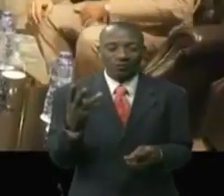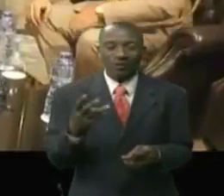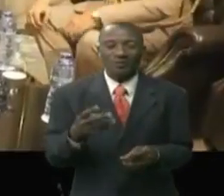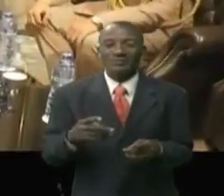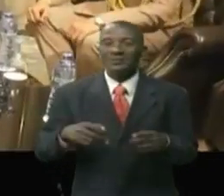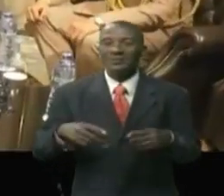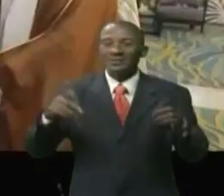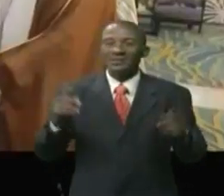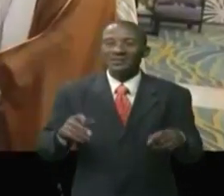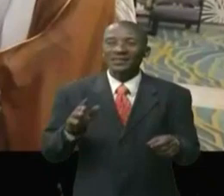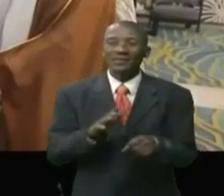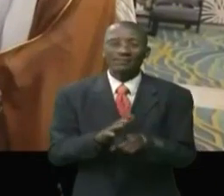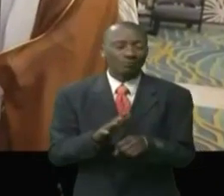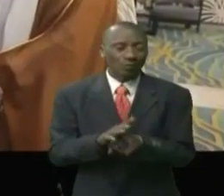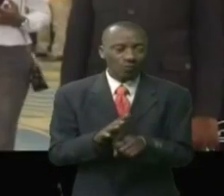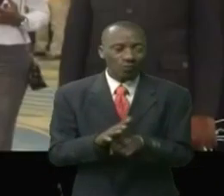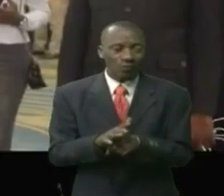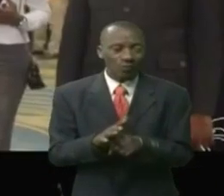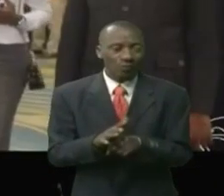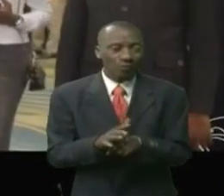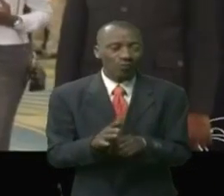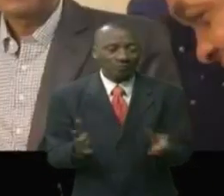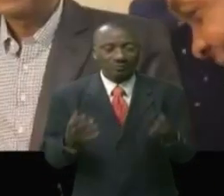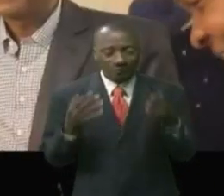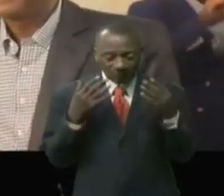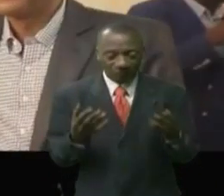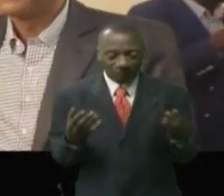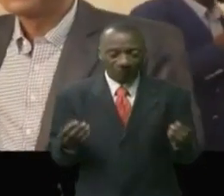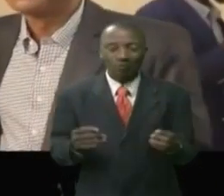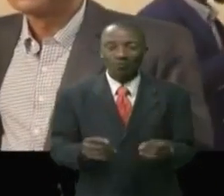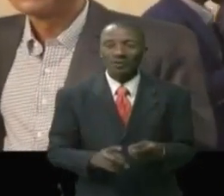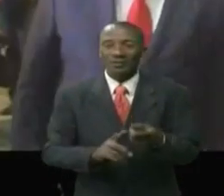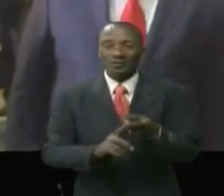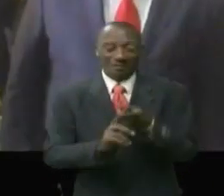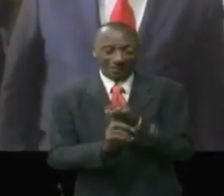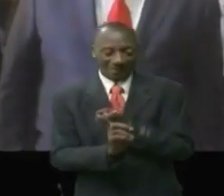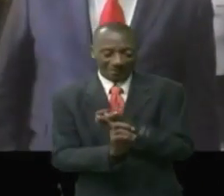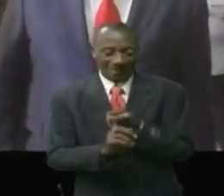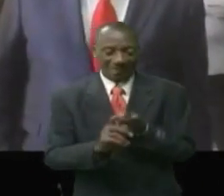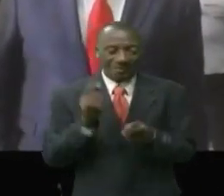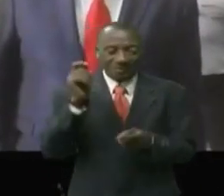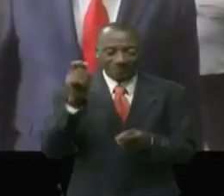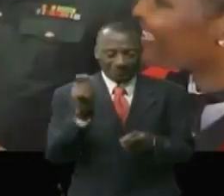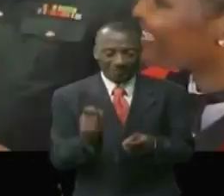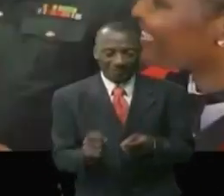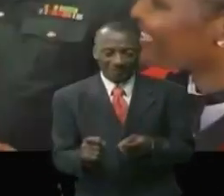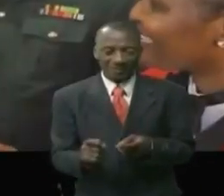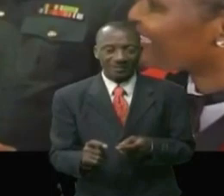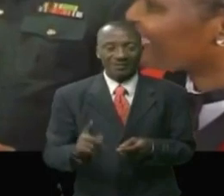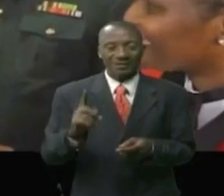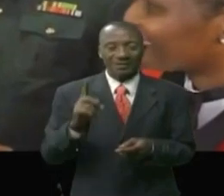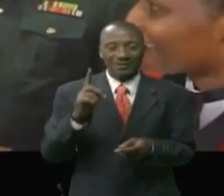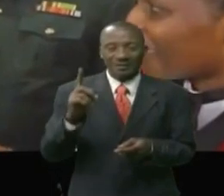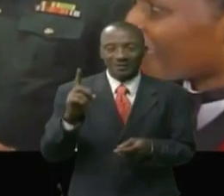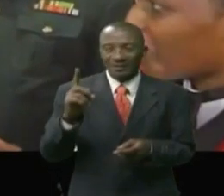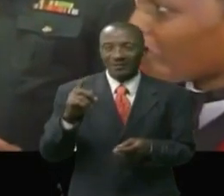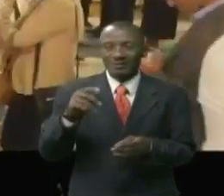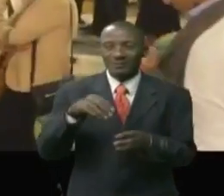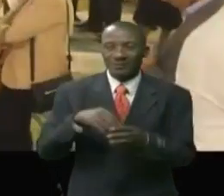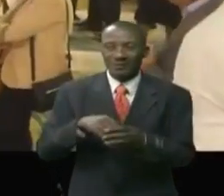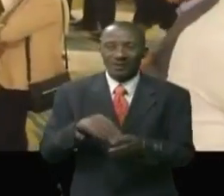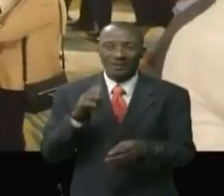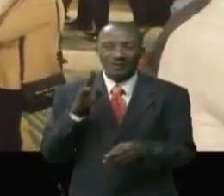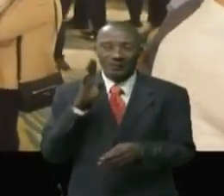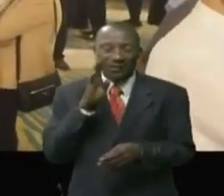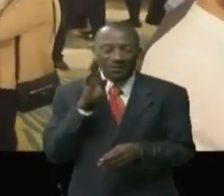Kinshasa sous la supervision de l'attachée militaire de l'Égypte le colonel Mohamed shaoki El Shahed qui a réuni à